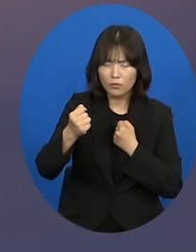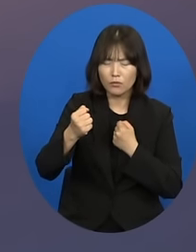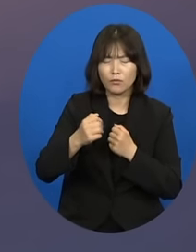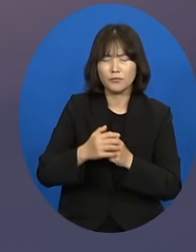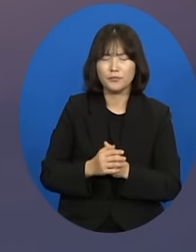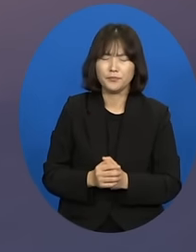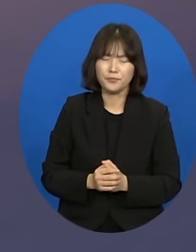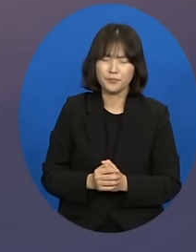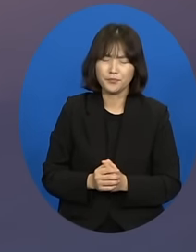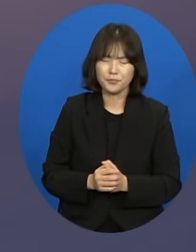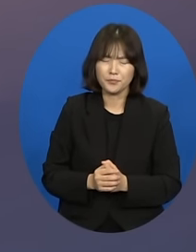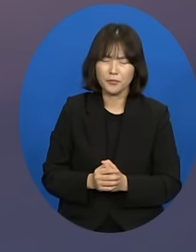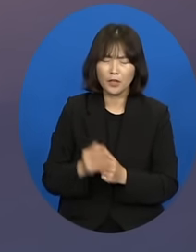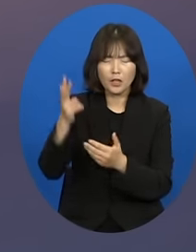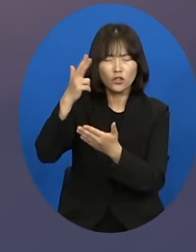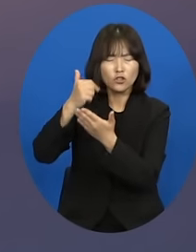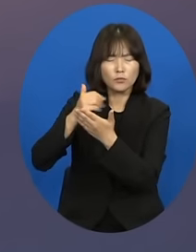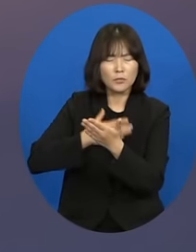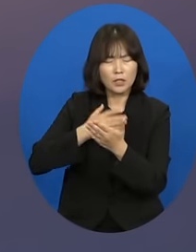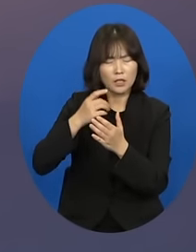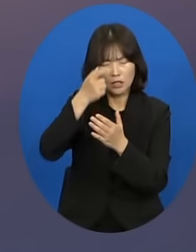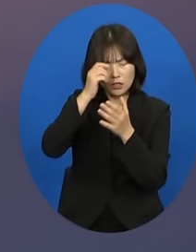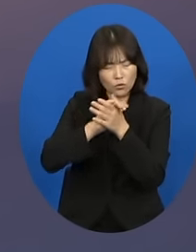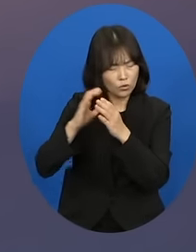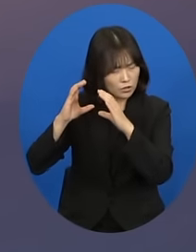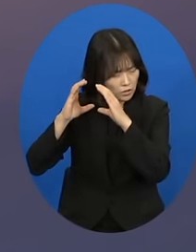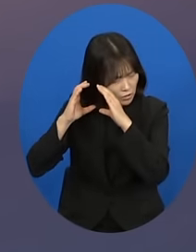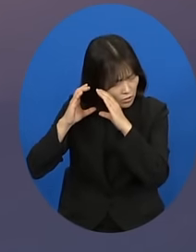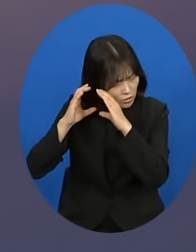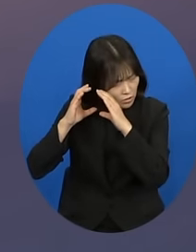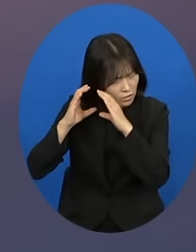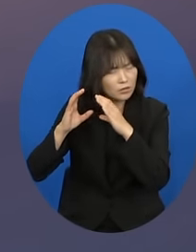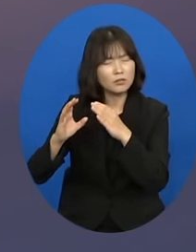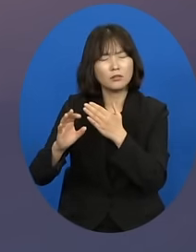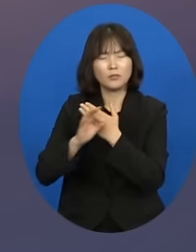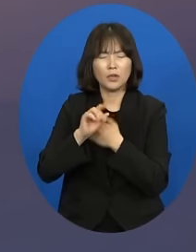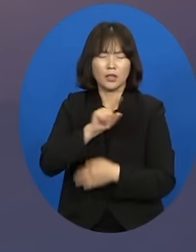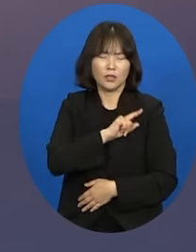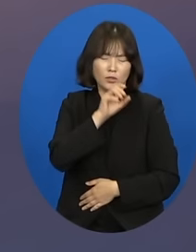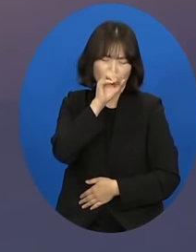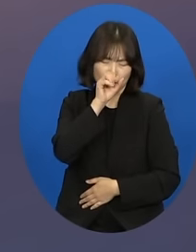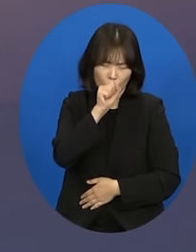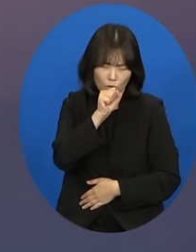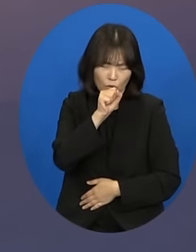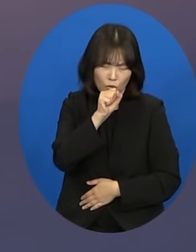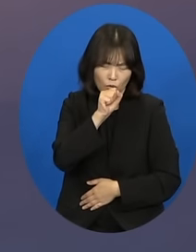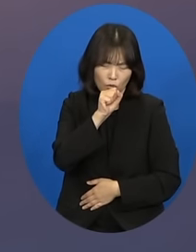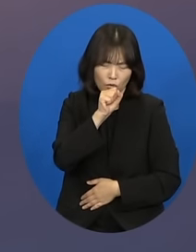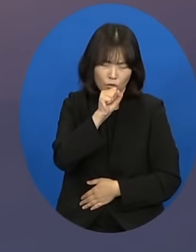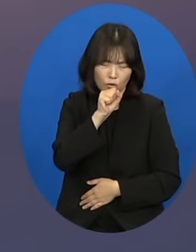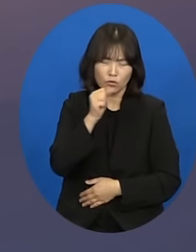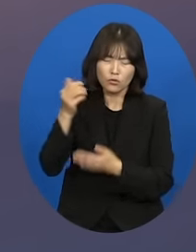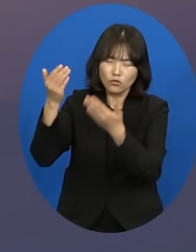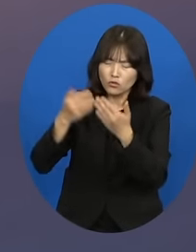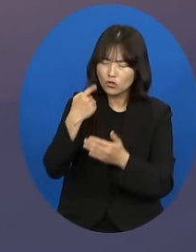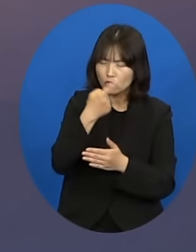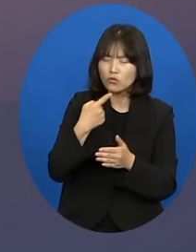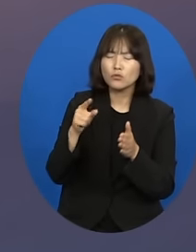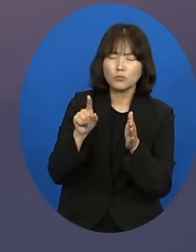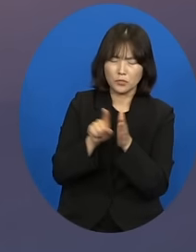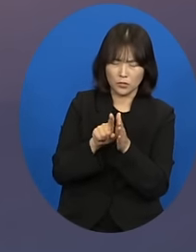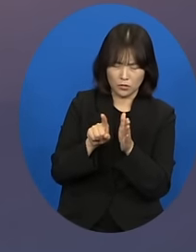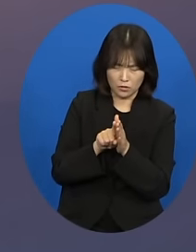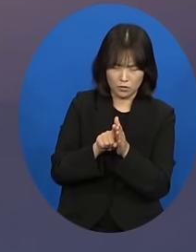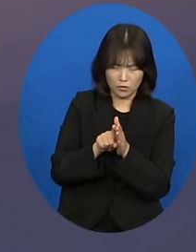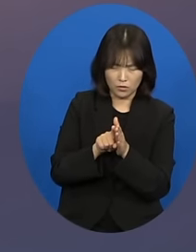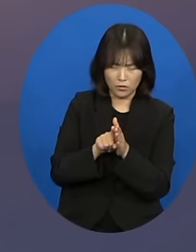할지라도 주님이 내 기도를 들으신다면 가장 좋은 것으로 이끄실 줄 믿기에